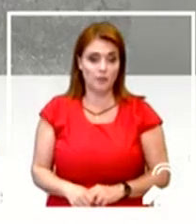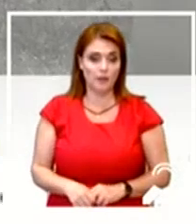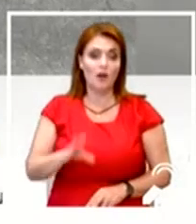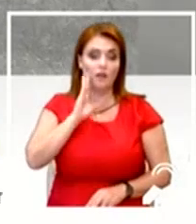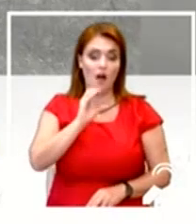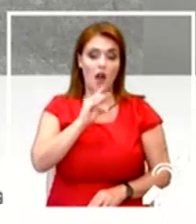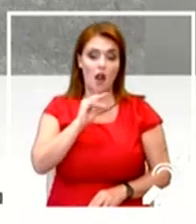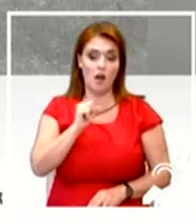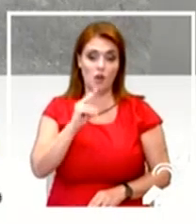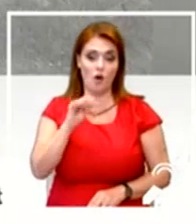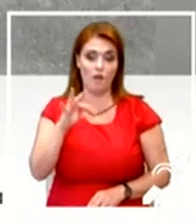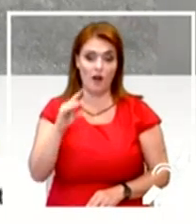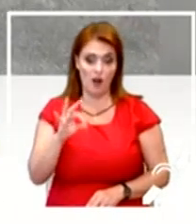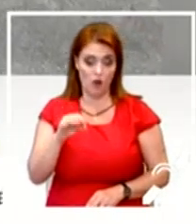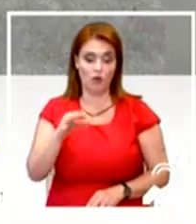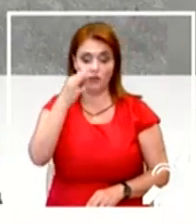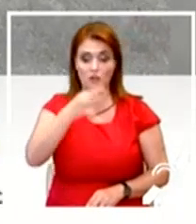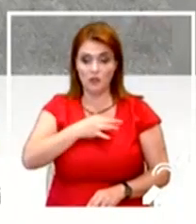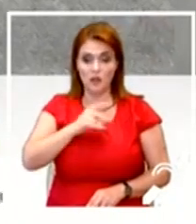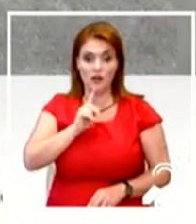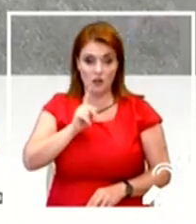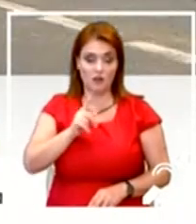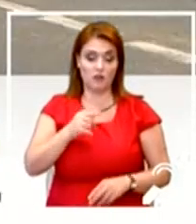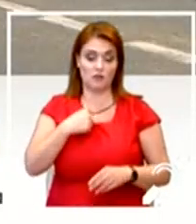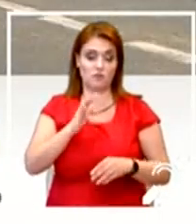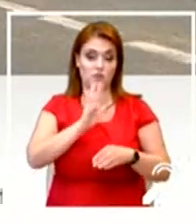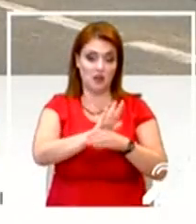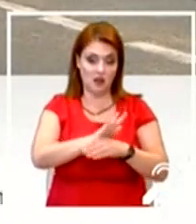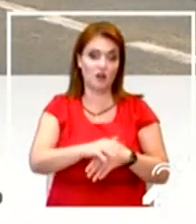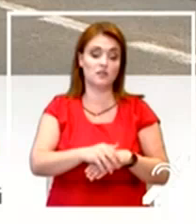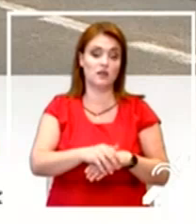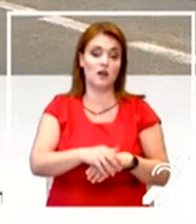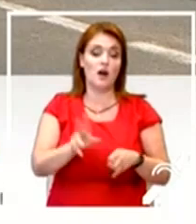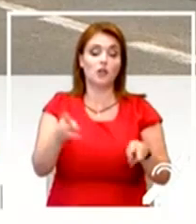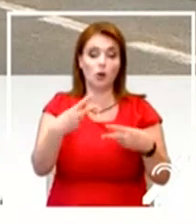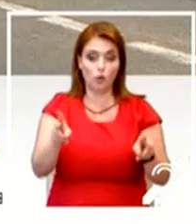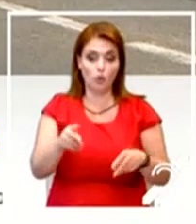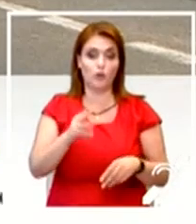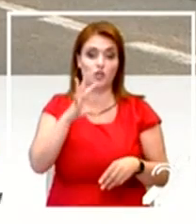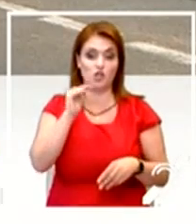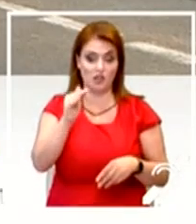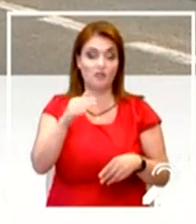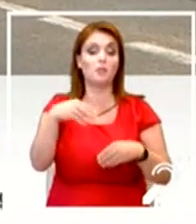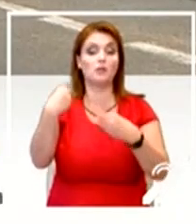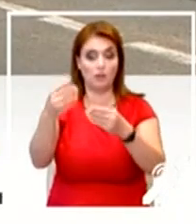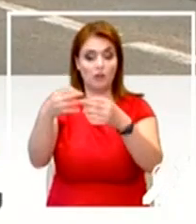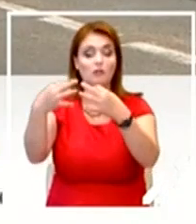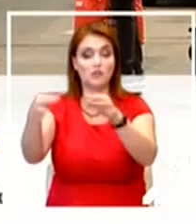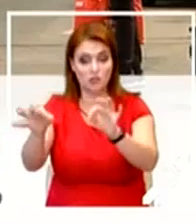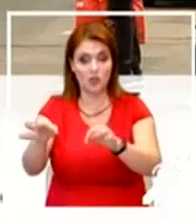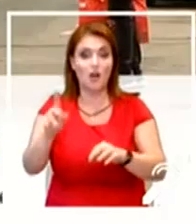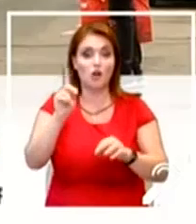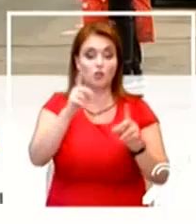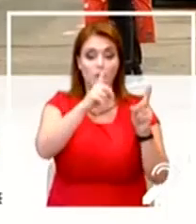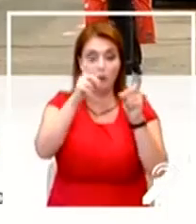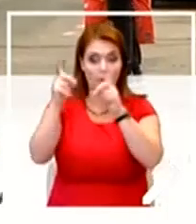Elena Covalenco a declarat pentru TVR Moldova că a primit acreditare de la Clubul Șerif pentru a face fotografii la meciul Șerif Tiraspol AS Roma.